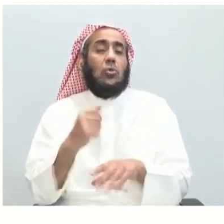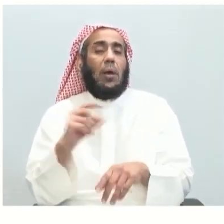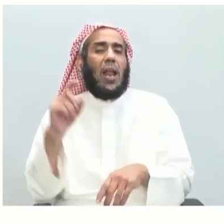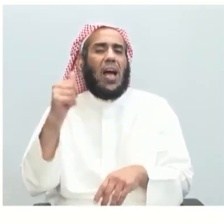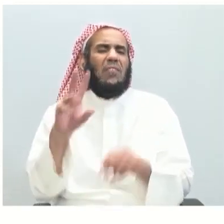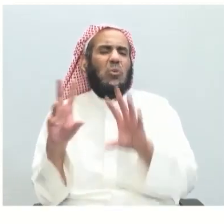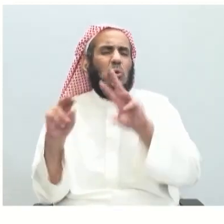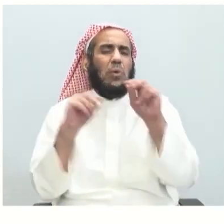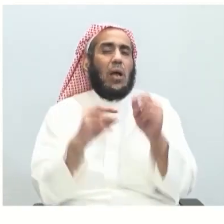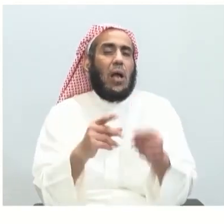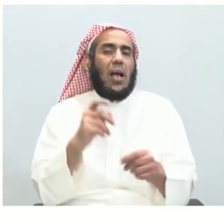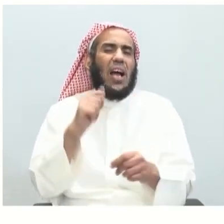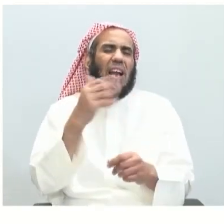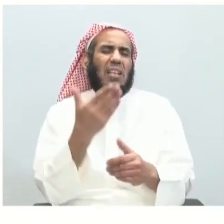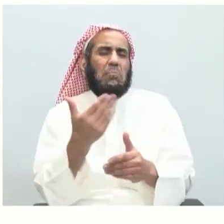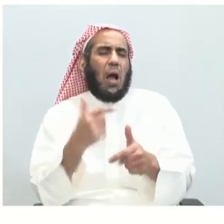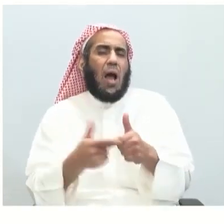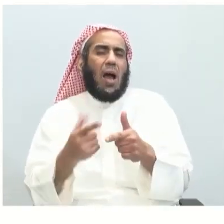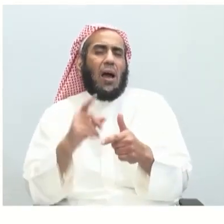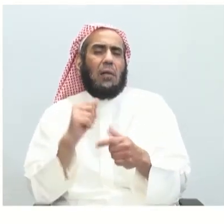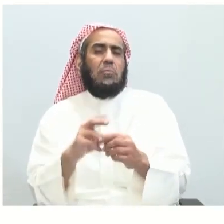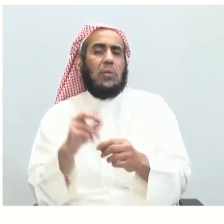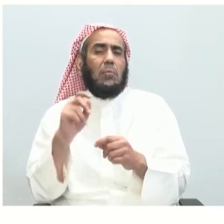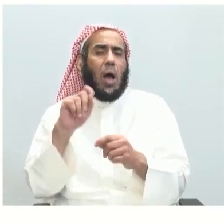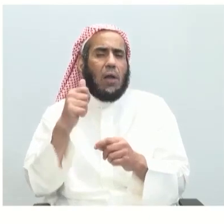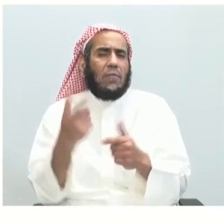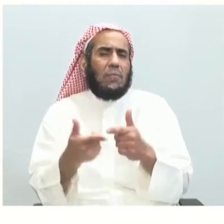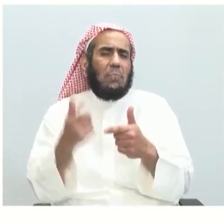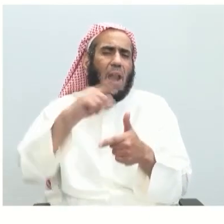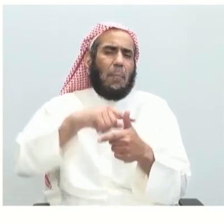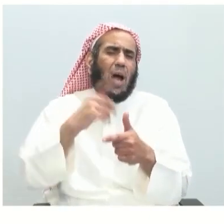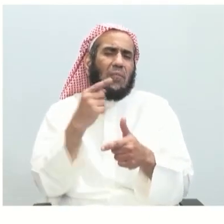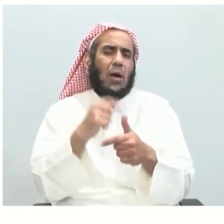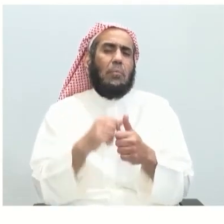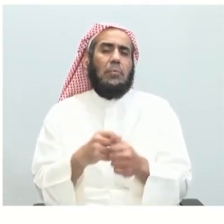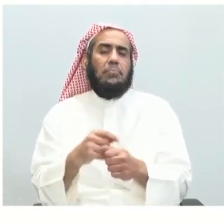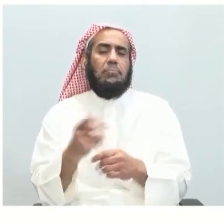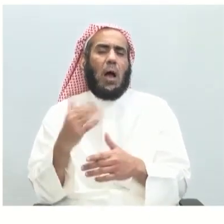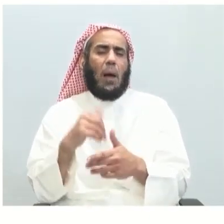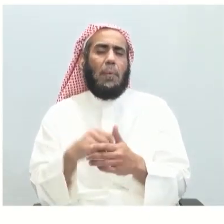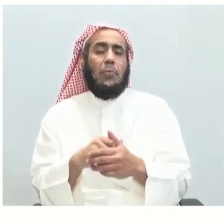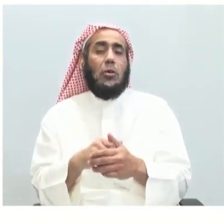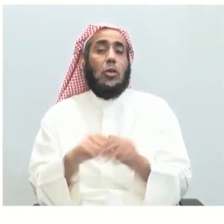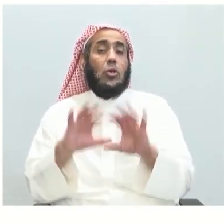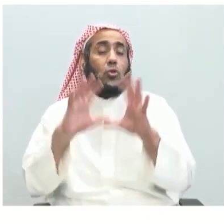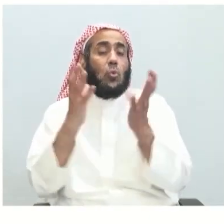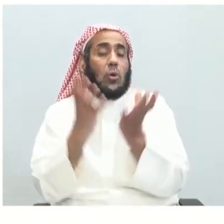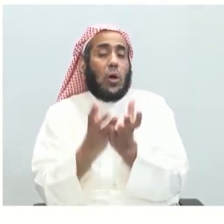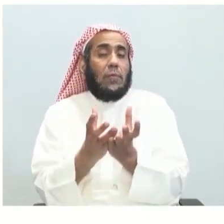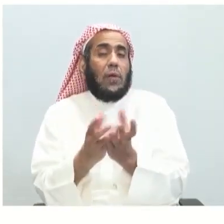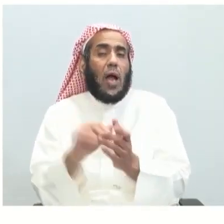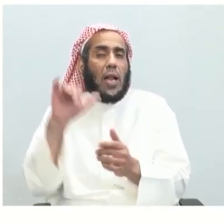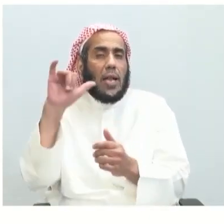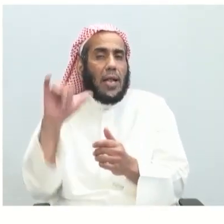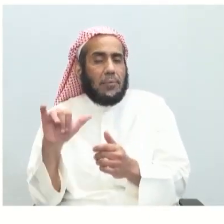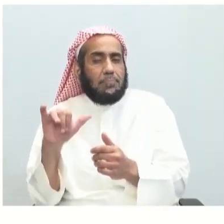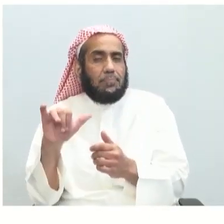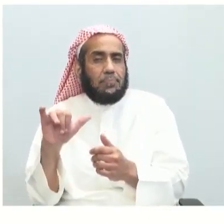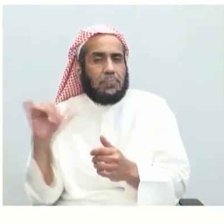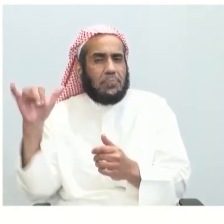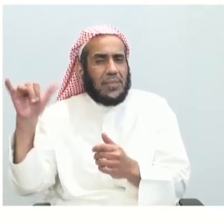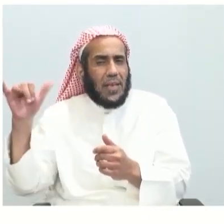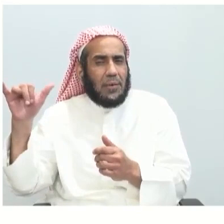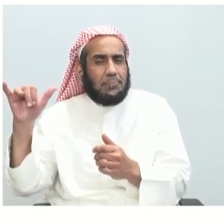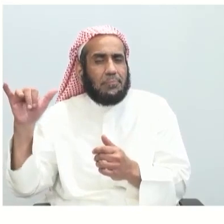حرف يشبه حركه ما قبلها تكتب على حرف يشبه حركه ما قبلها صورها على الياء